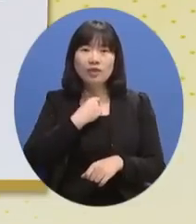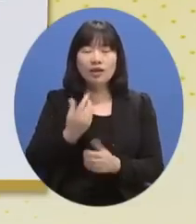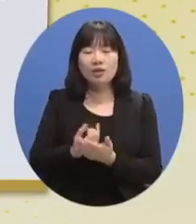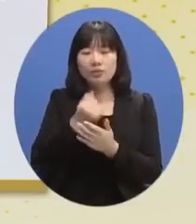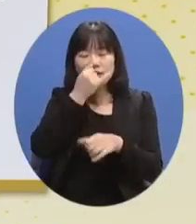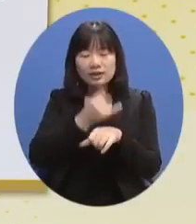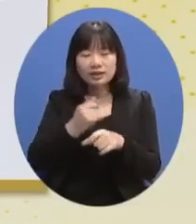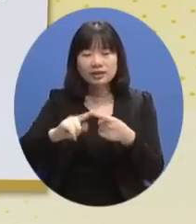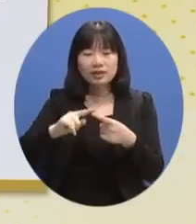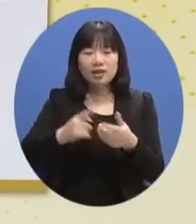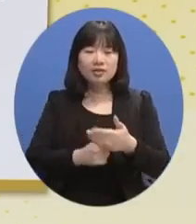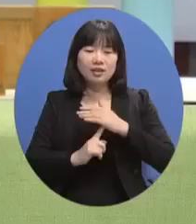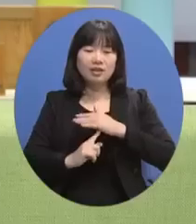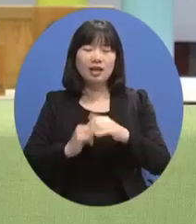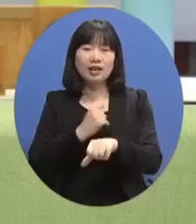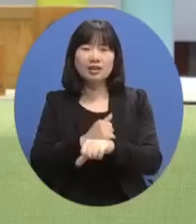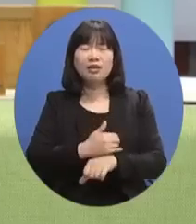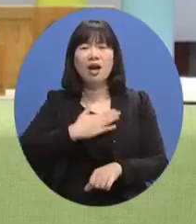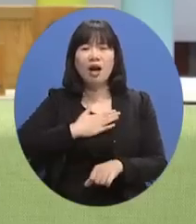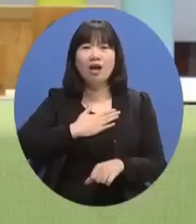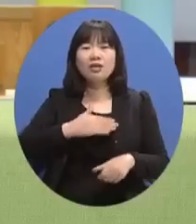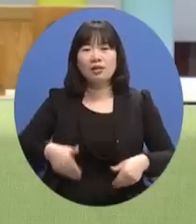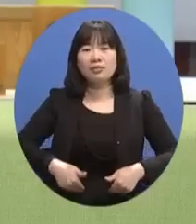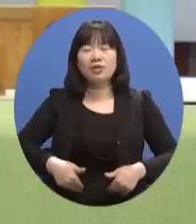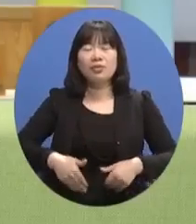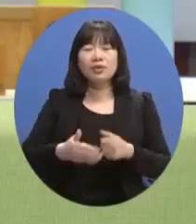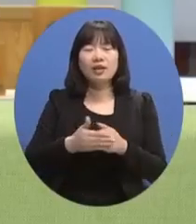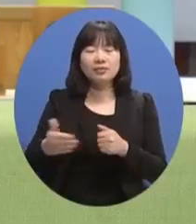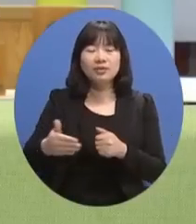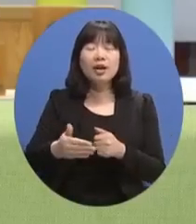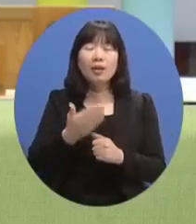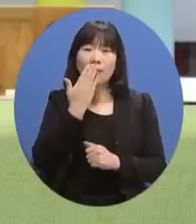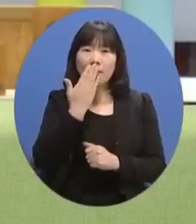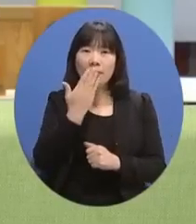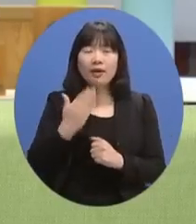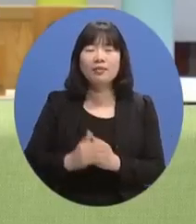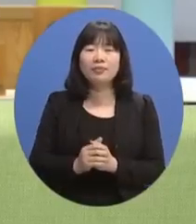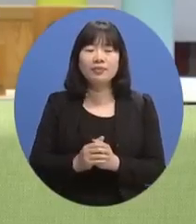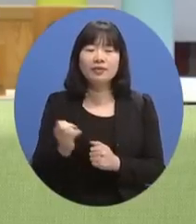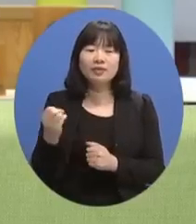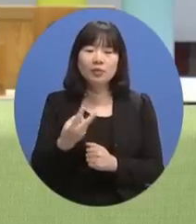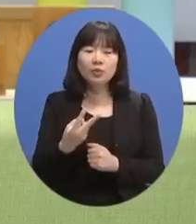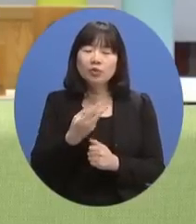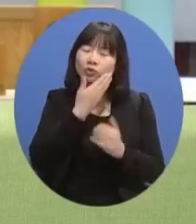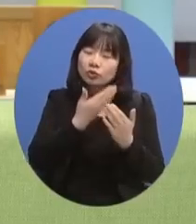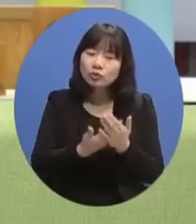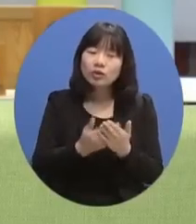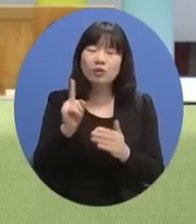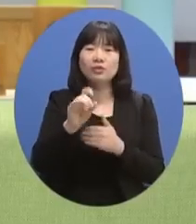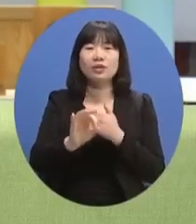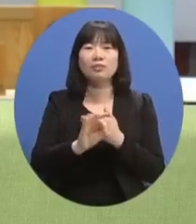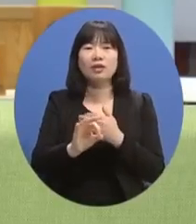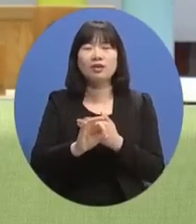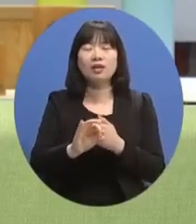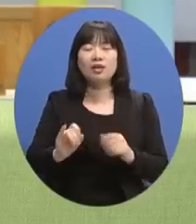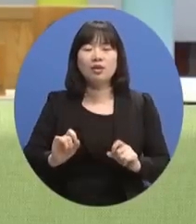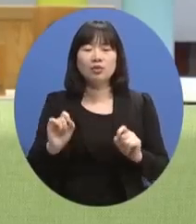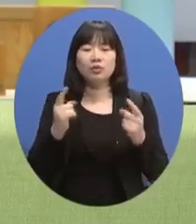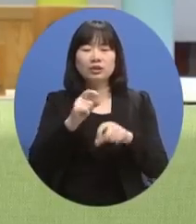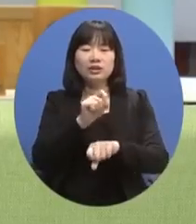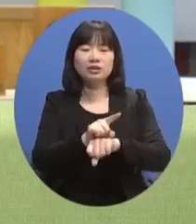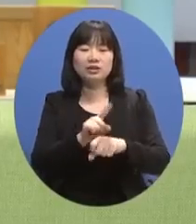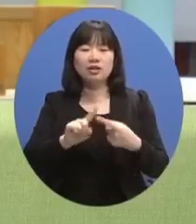왜 좌절하는 알아먹을 거 아니에요. 그래야 뭐 들어줄 수가 있죠. 또 굉장히 중요한 게 뭐냐면 더